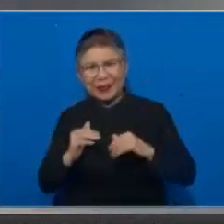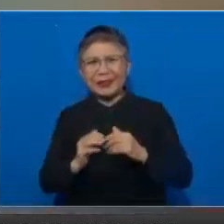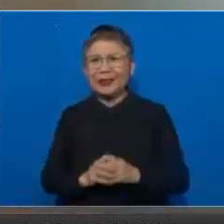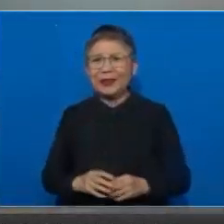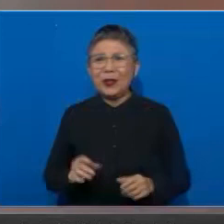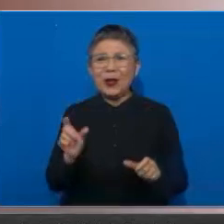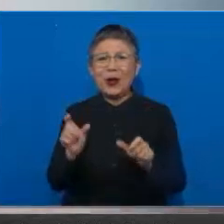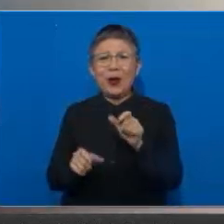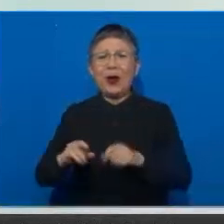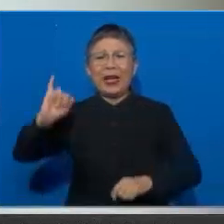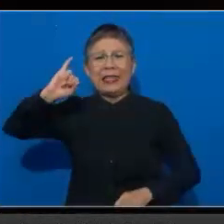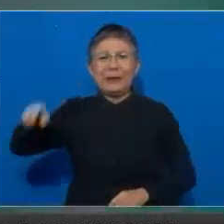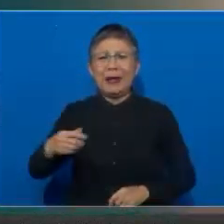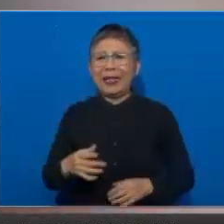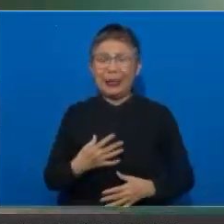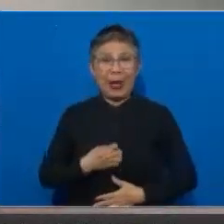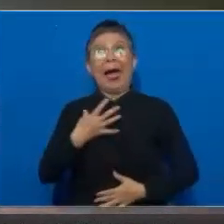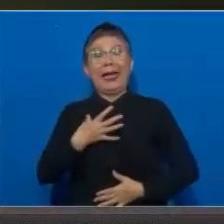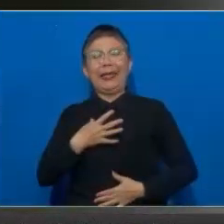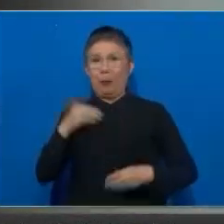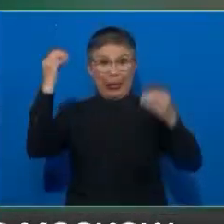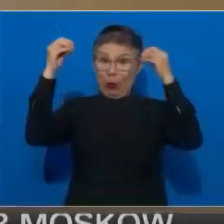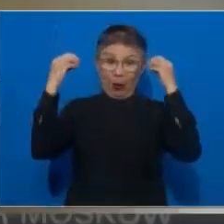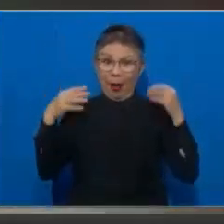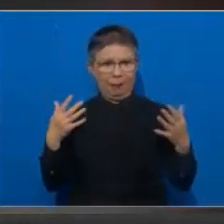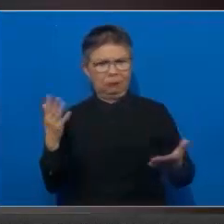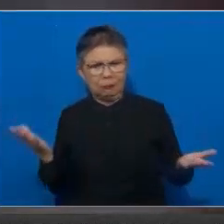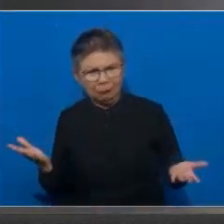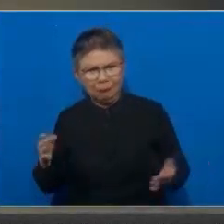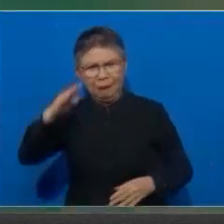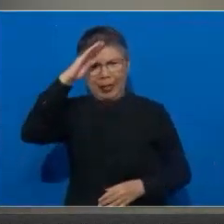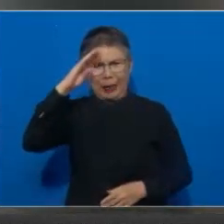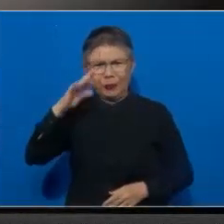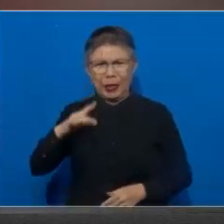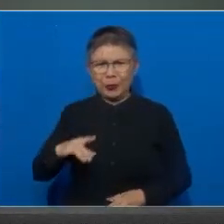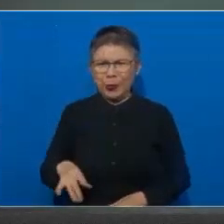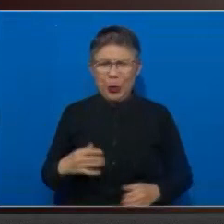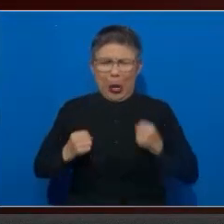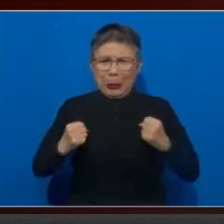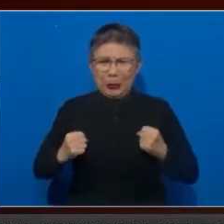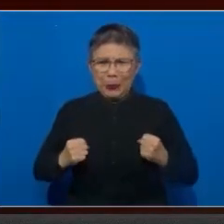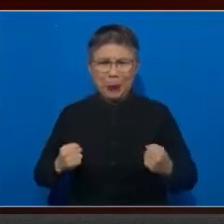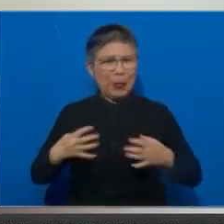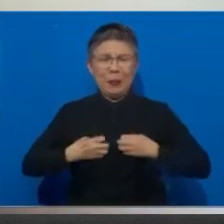Sontak, beberapa jemaah lain ada yang terkejut dan bingung melihat aksi pria yang sangat energik itu.